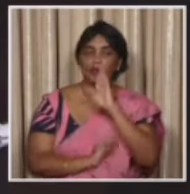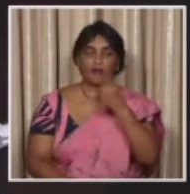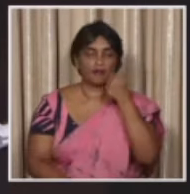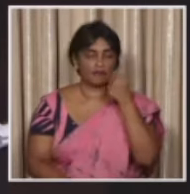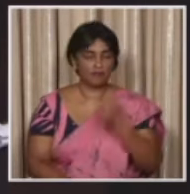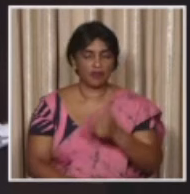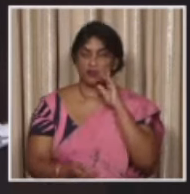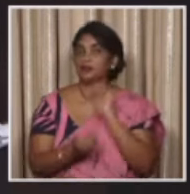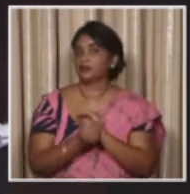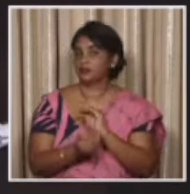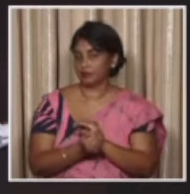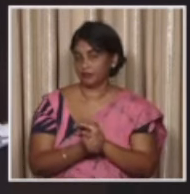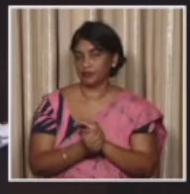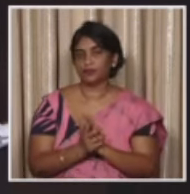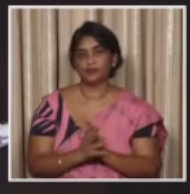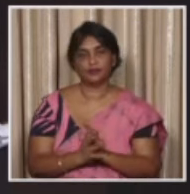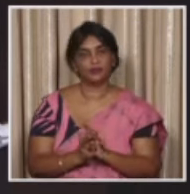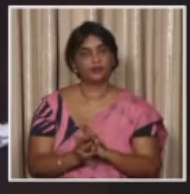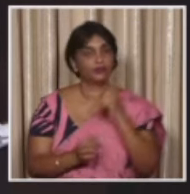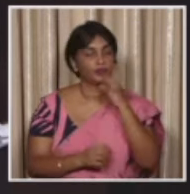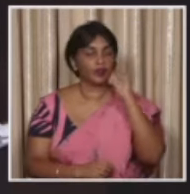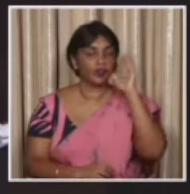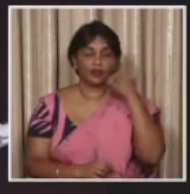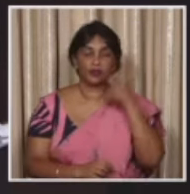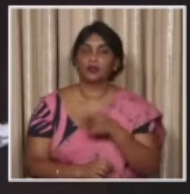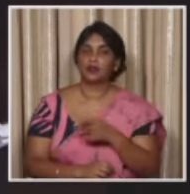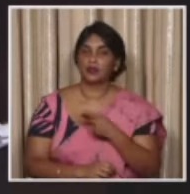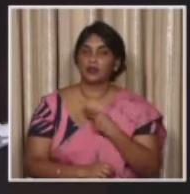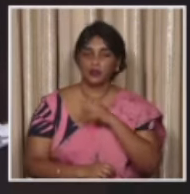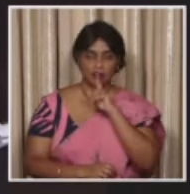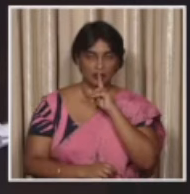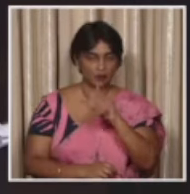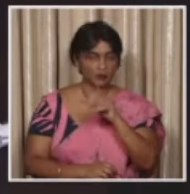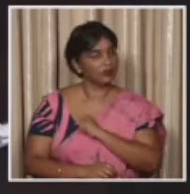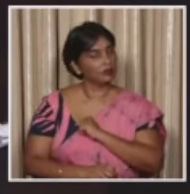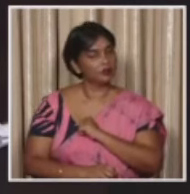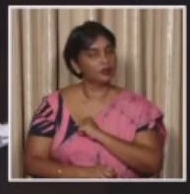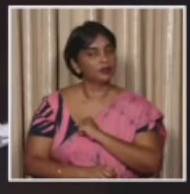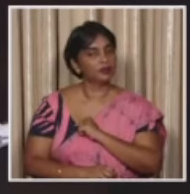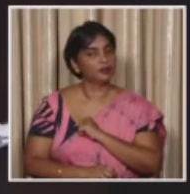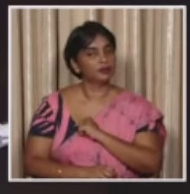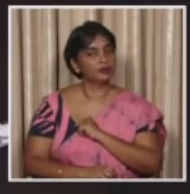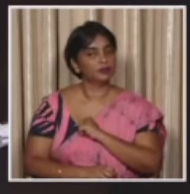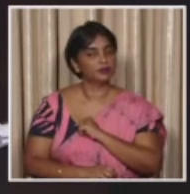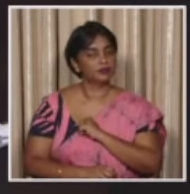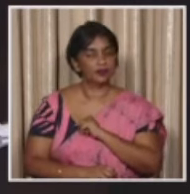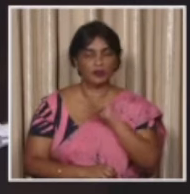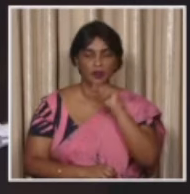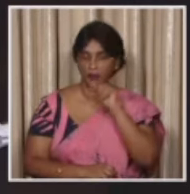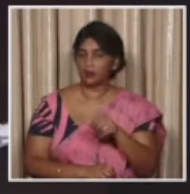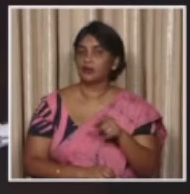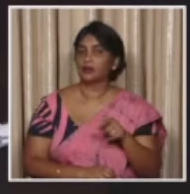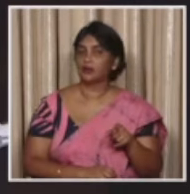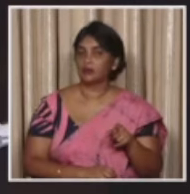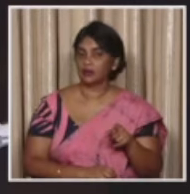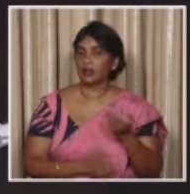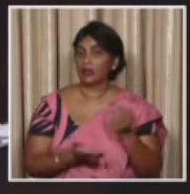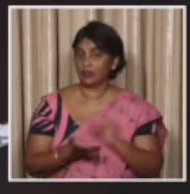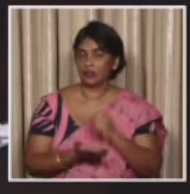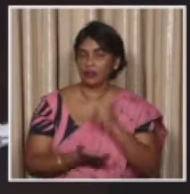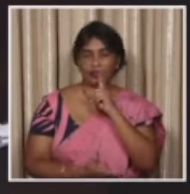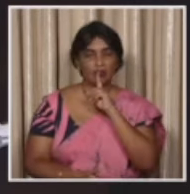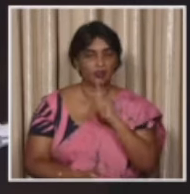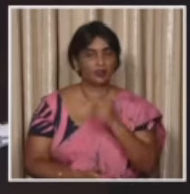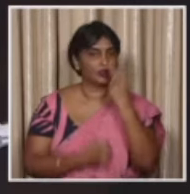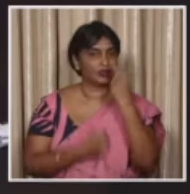අපි සුරක්ෂා කරන්නට ඕන. ඒ නිසා විශේෂයෙන්ම මම කියන්න කැමති අත වශයෙන්ම තවත් දැන් මතක් කරන්න